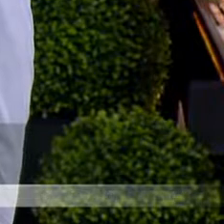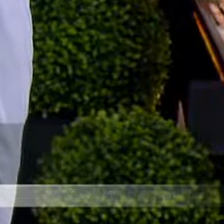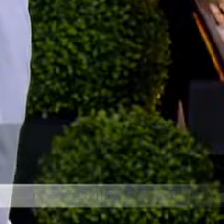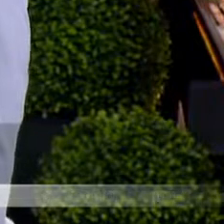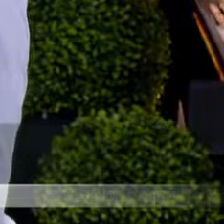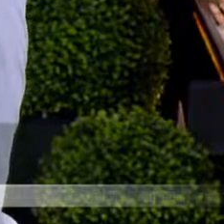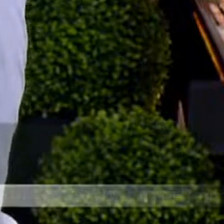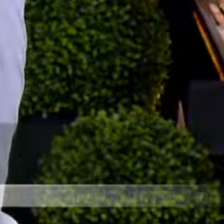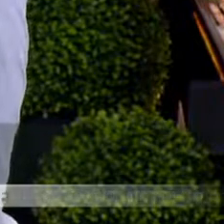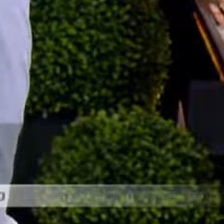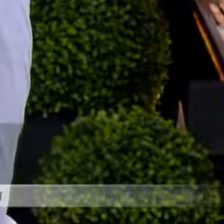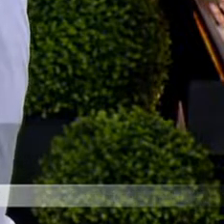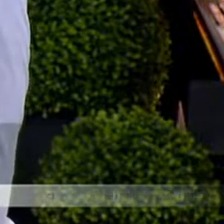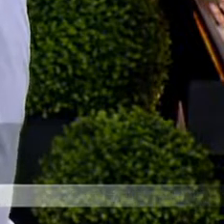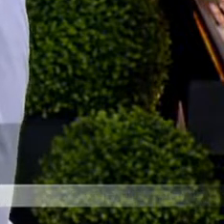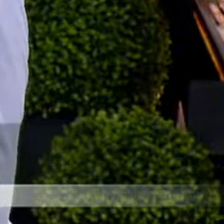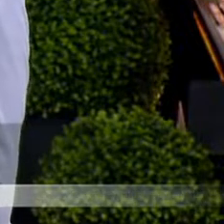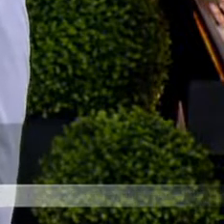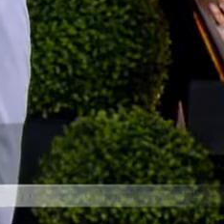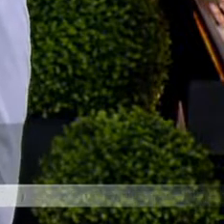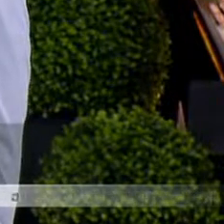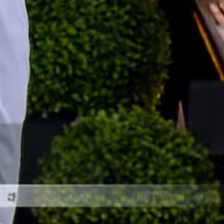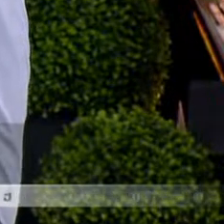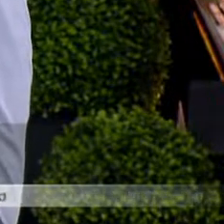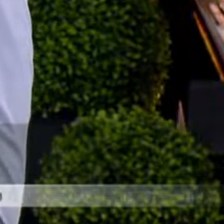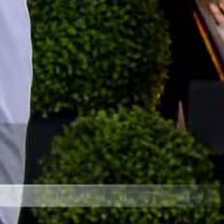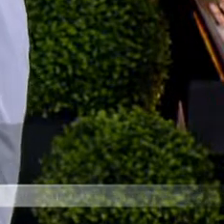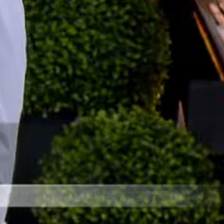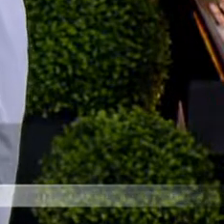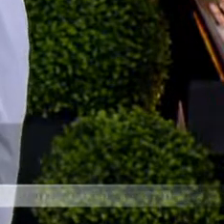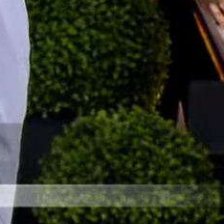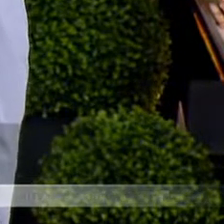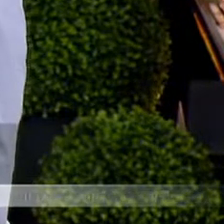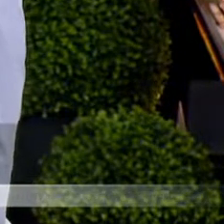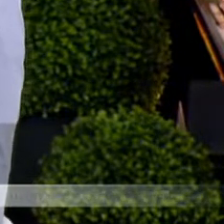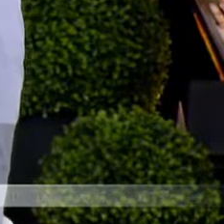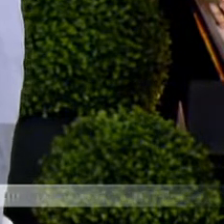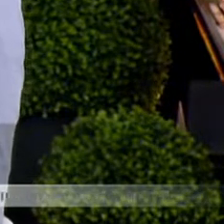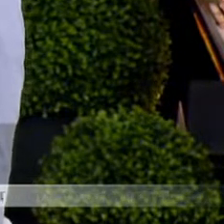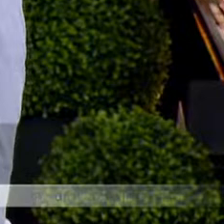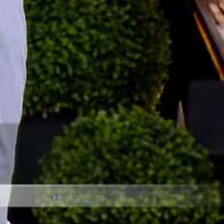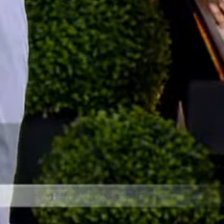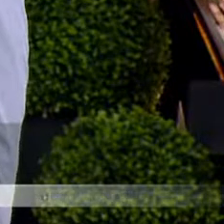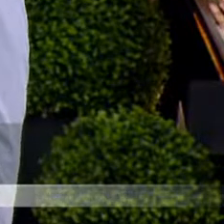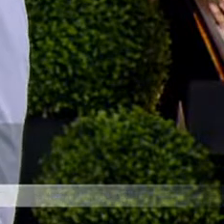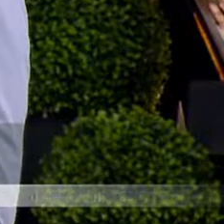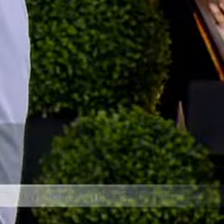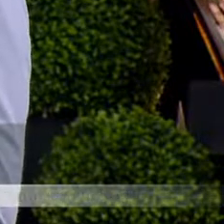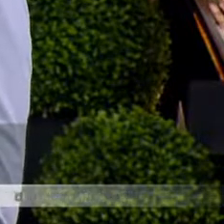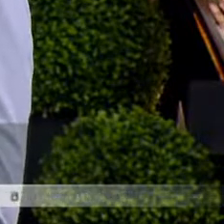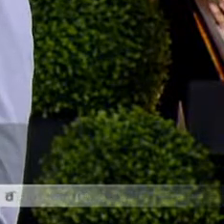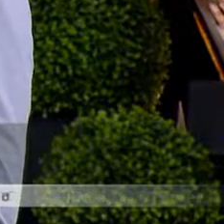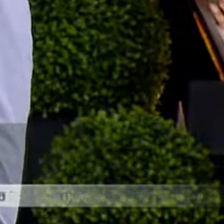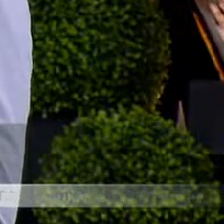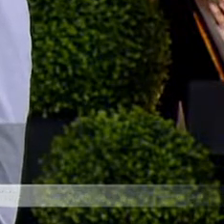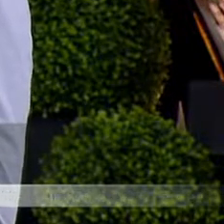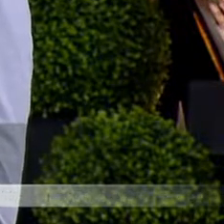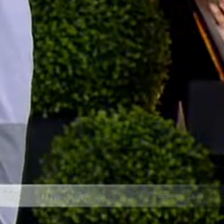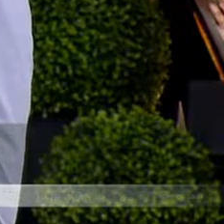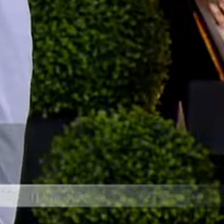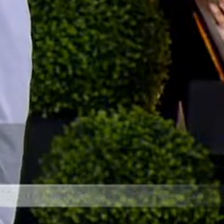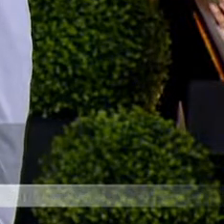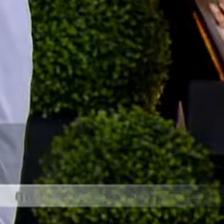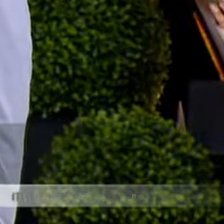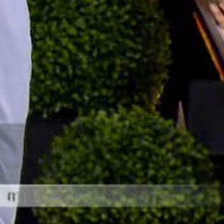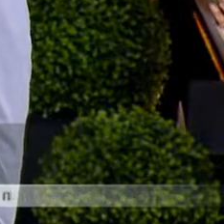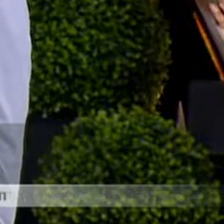ადამიანები ცოცხლობენ იმდენს, რამდენსაც სხვა ჩვენი მოქალაქე, მაინც მალავენ და არის ხშირად შემთხვევები, როცა ანუ სტიგმა ალე სტიგმა